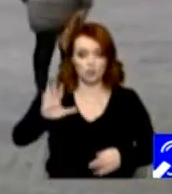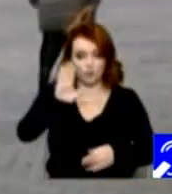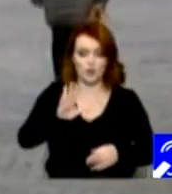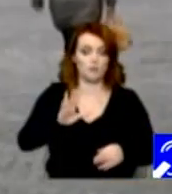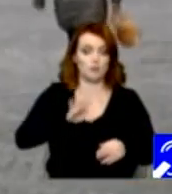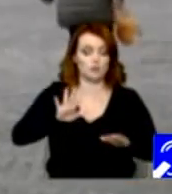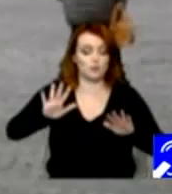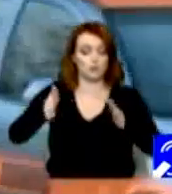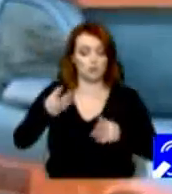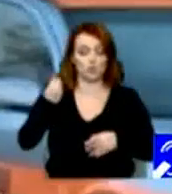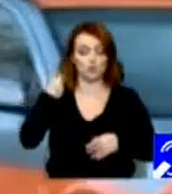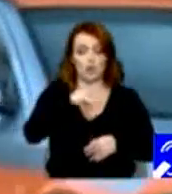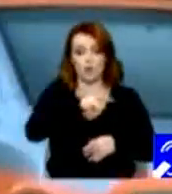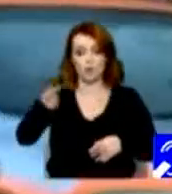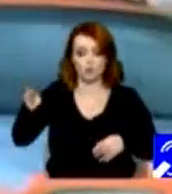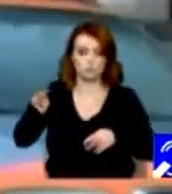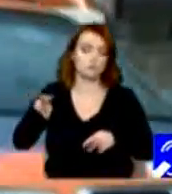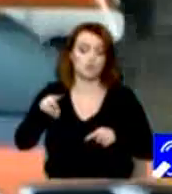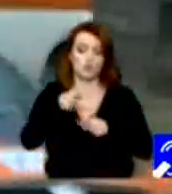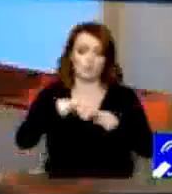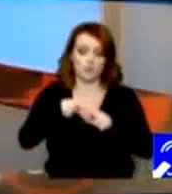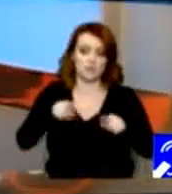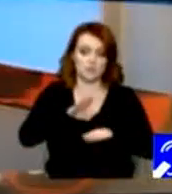milion de decese cauzate de kovet